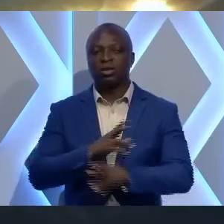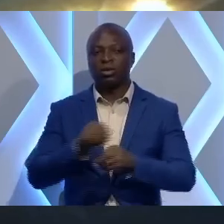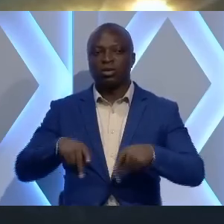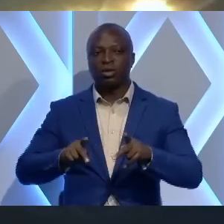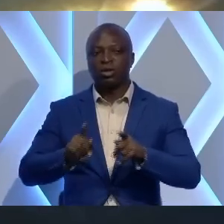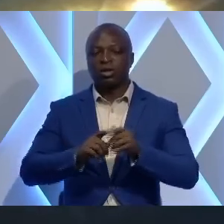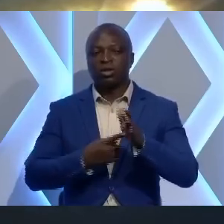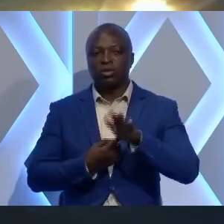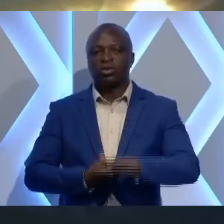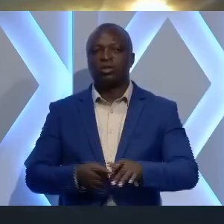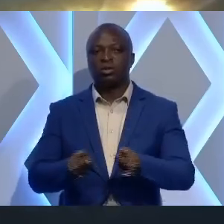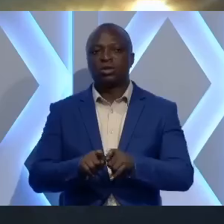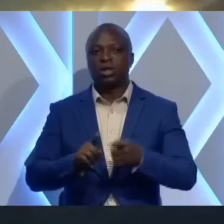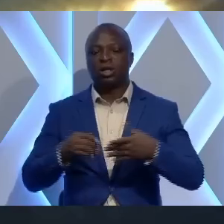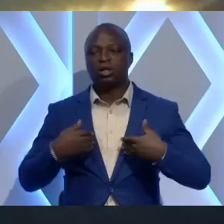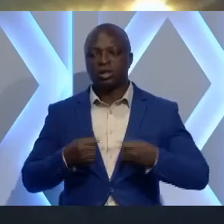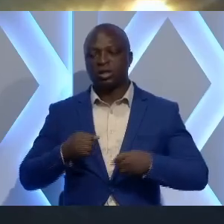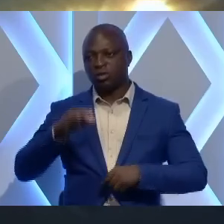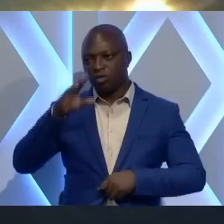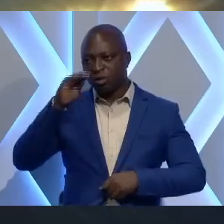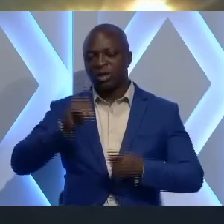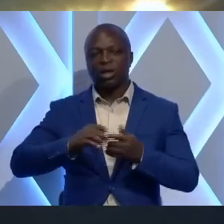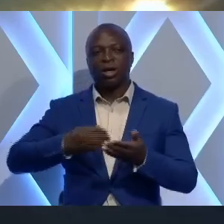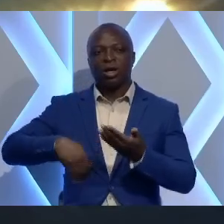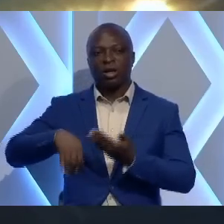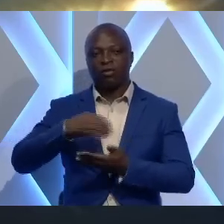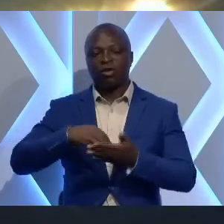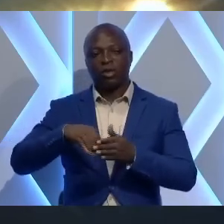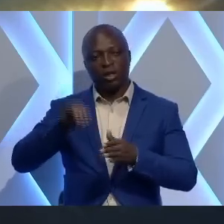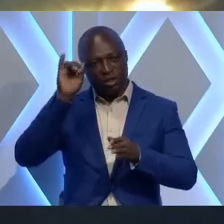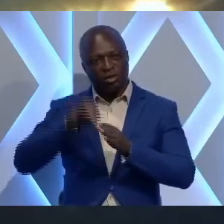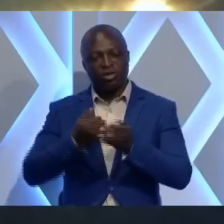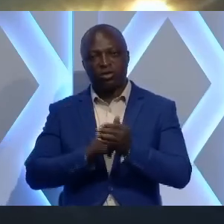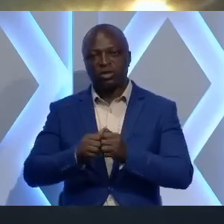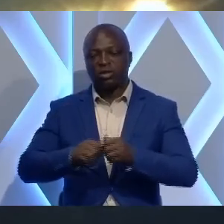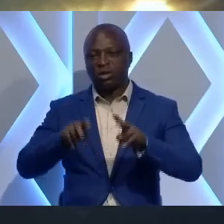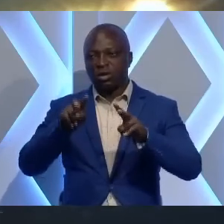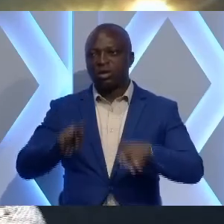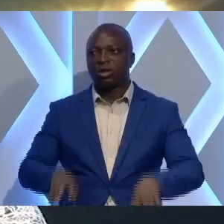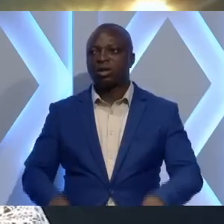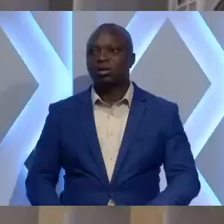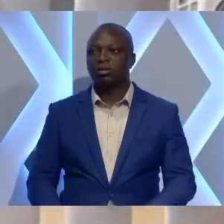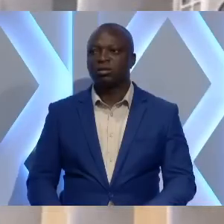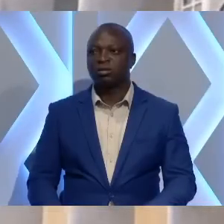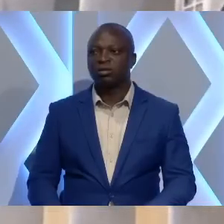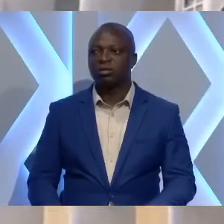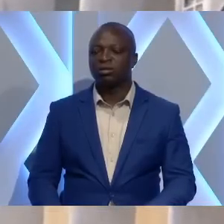sont nuisibles aussi bien à la santé humaine qu'à l'environnement. Étape Cara, Nestor Mouzou.